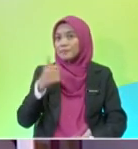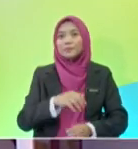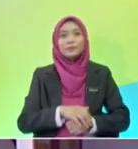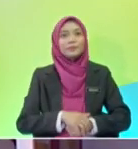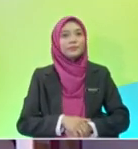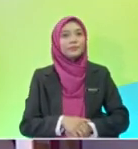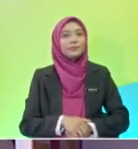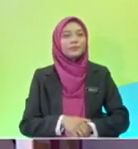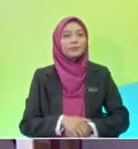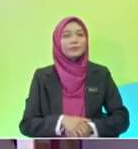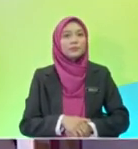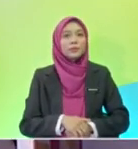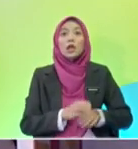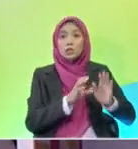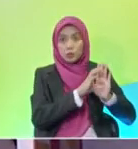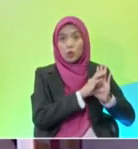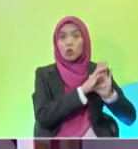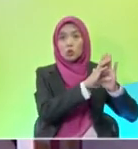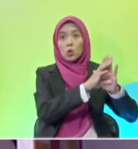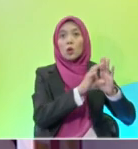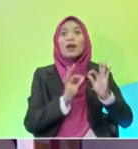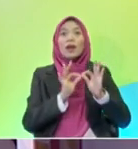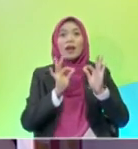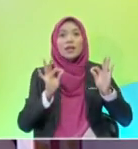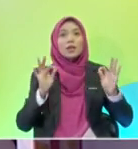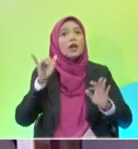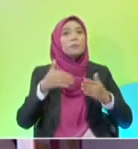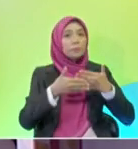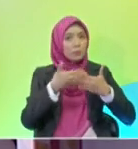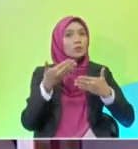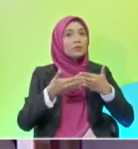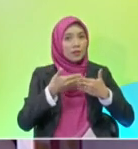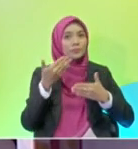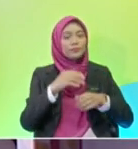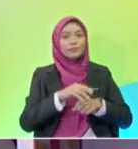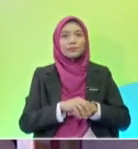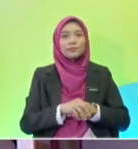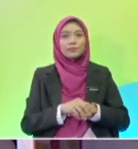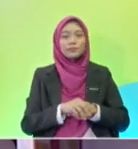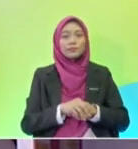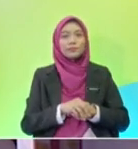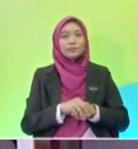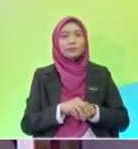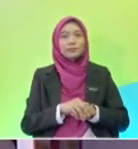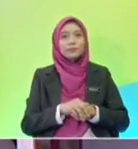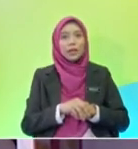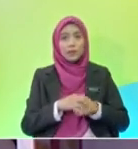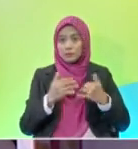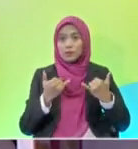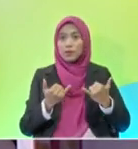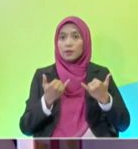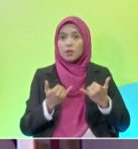Oke ini adalah contoh ayat yang ringkas bermakna oke sekarang nih